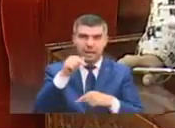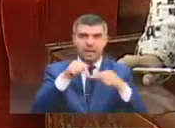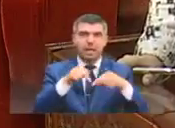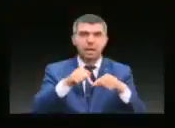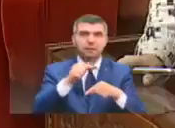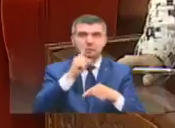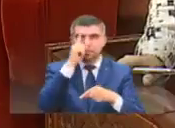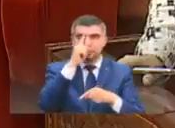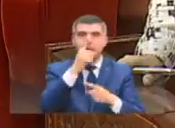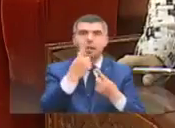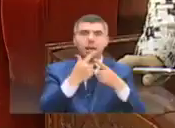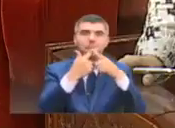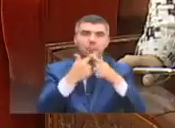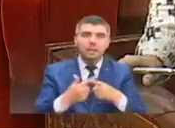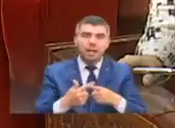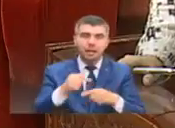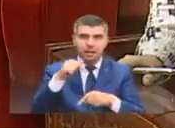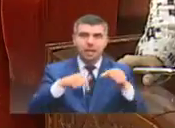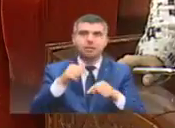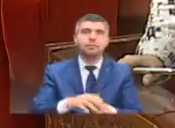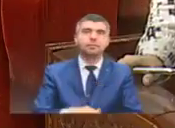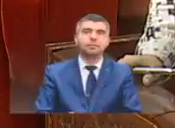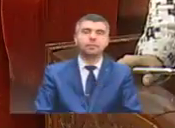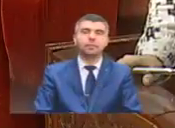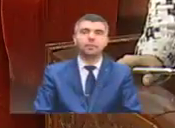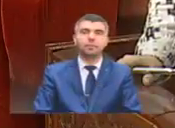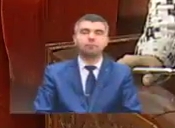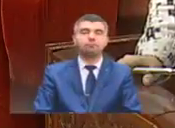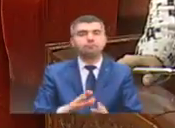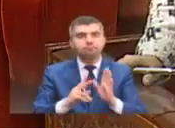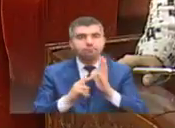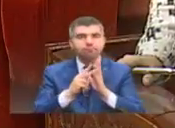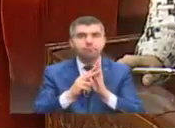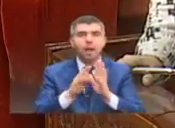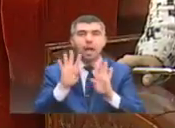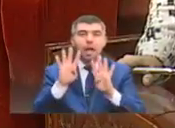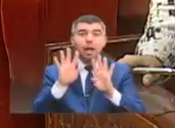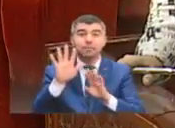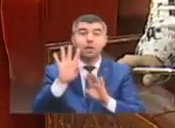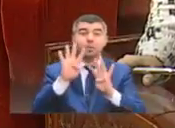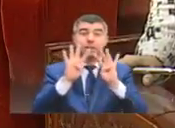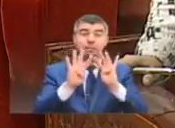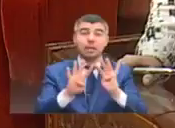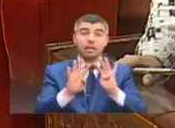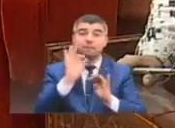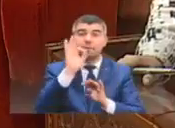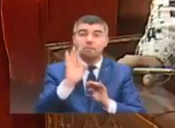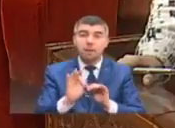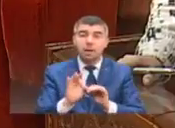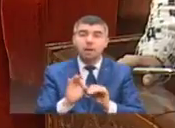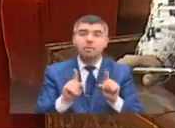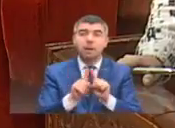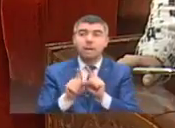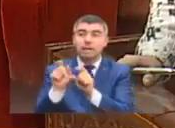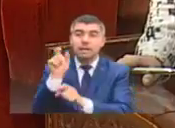مرصودة والمشروع في قيد الإنجاز. وصلت نسبة يعني التقدم ديال الأشهر 85%، ولكن المشكل الأساسي هو مشكل تعرض الساكنة.